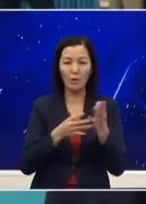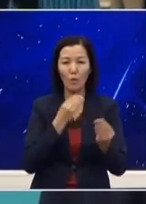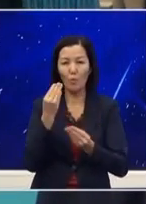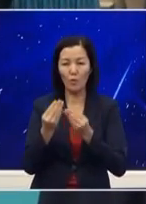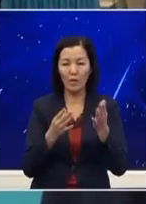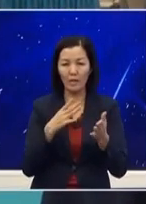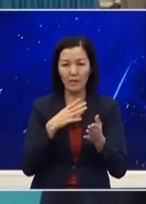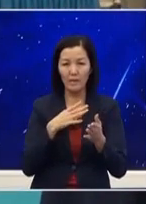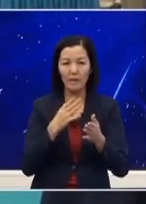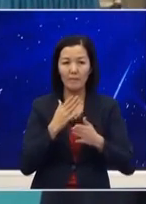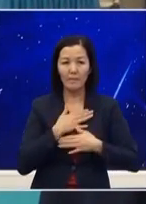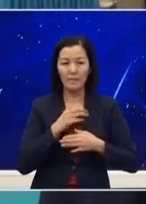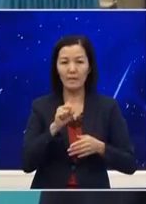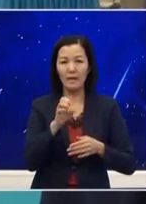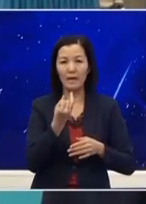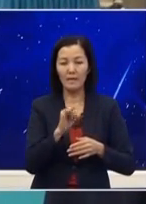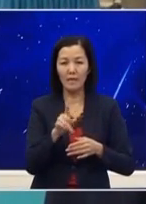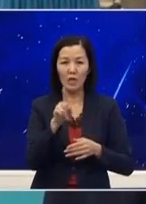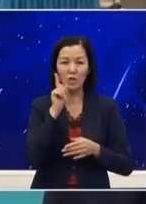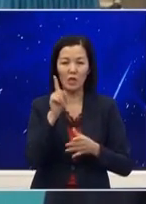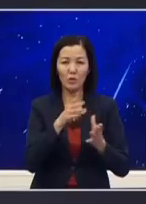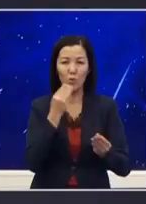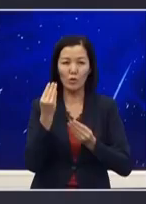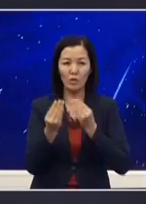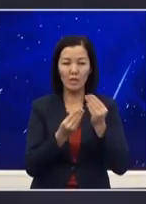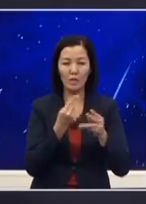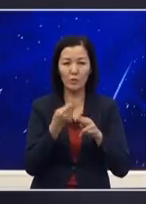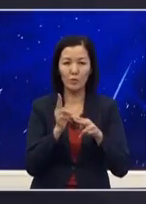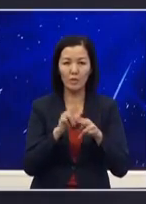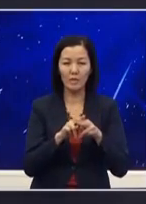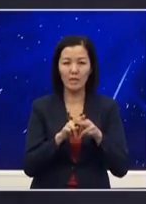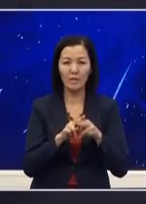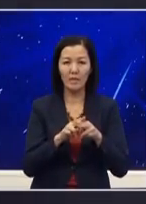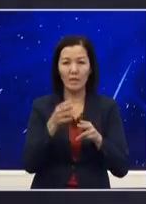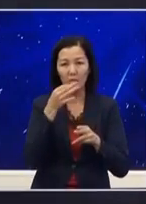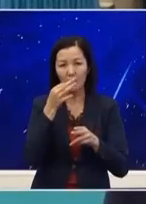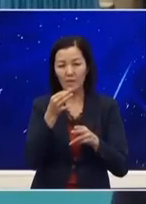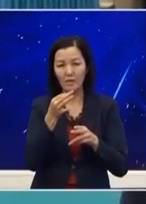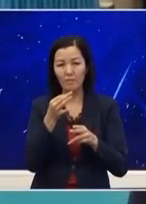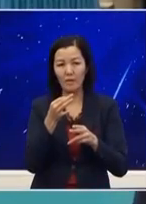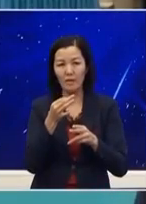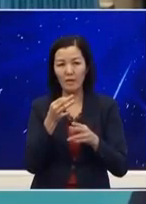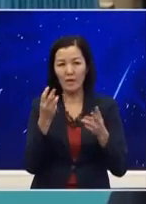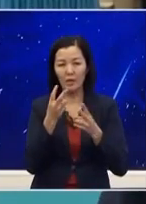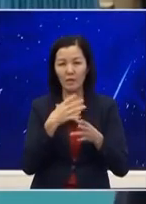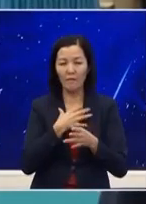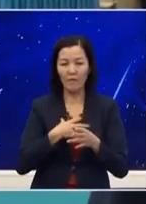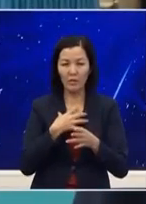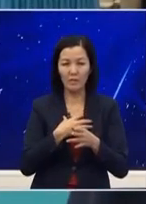ойыншылар. Біздің Алтай командамыз жас ойыншылар. Сондықтан енді бұл жерде тәжірибе алады ғой бәрібір. Бірақ меніңше